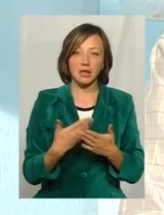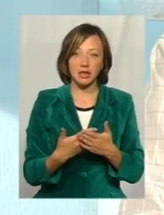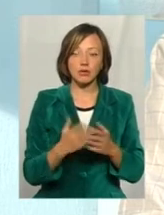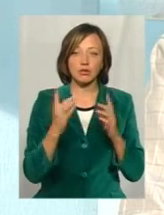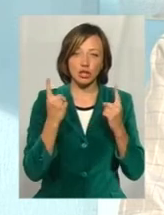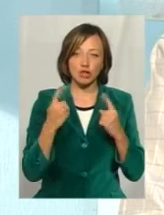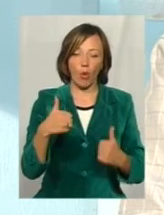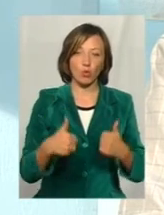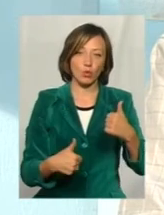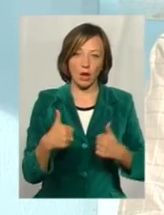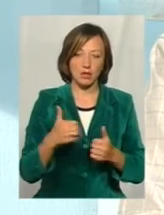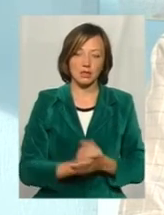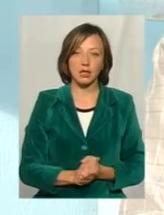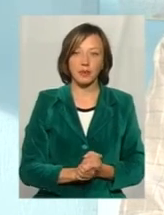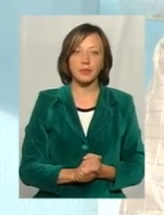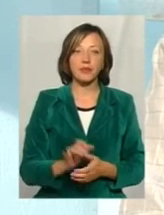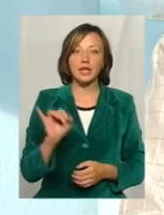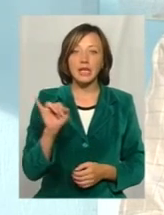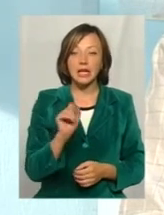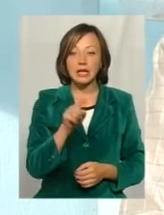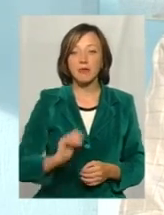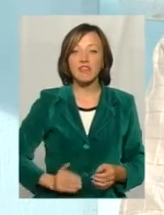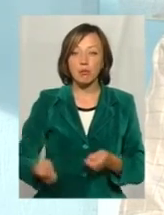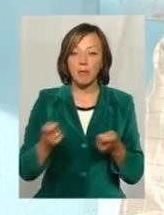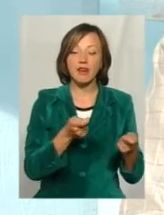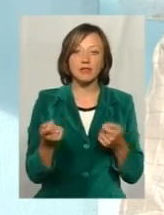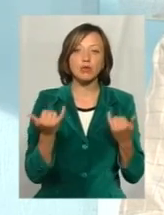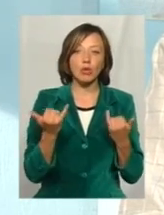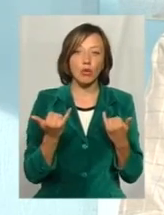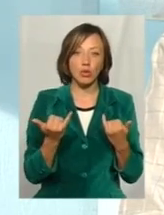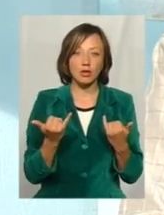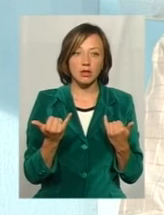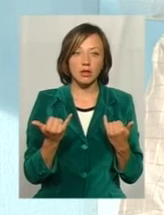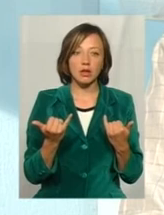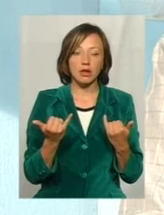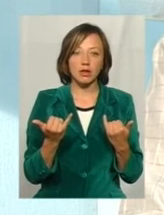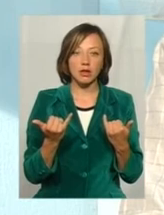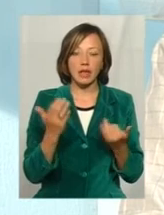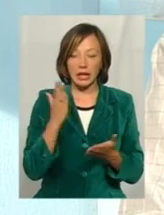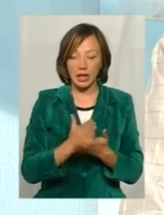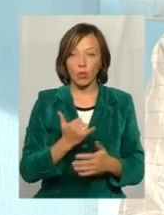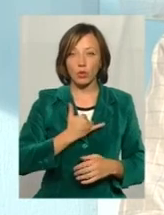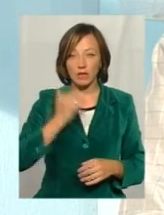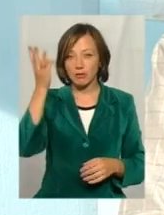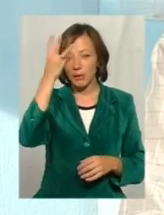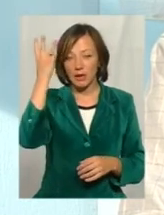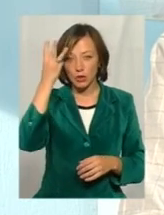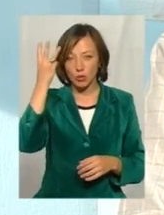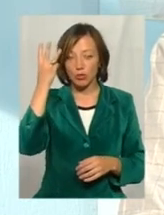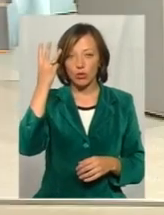значна конкуренція. І тим перевізникам, які сьогодні представлені в місті